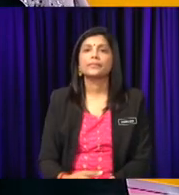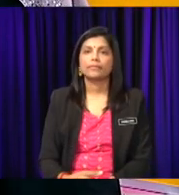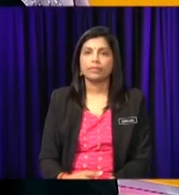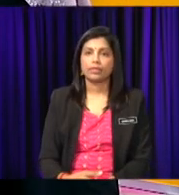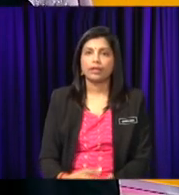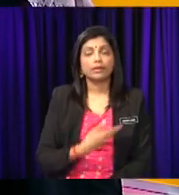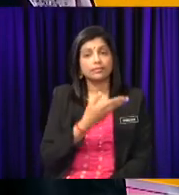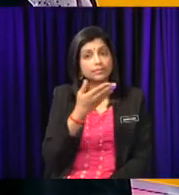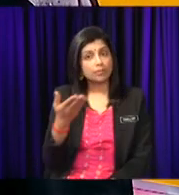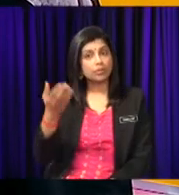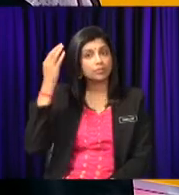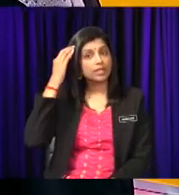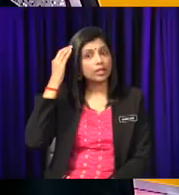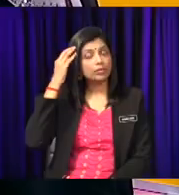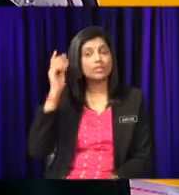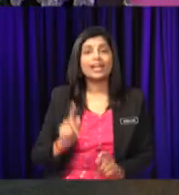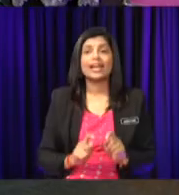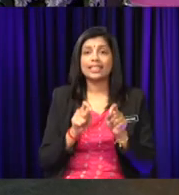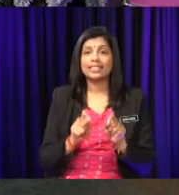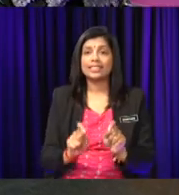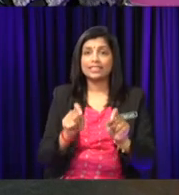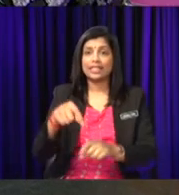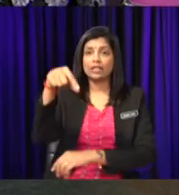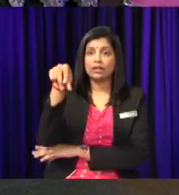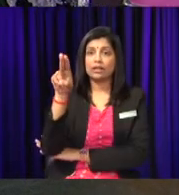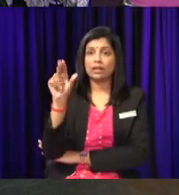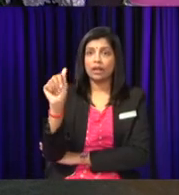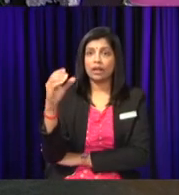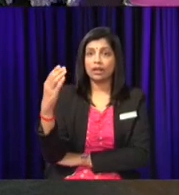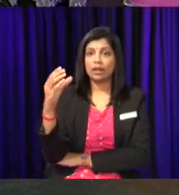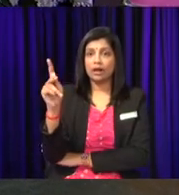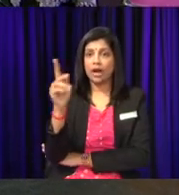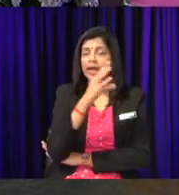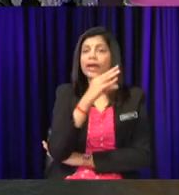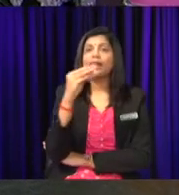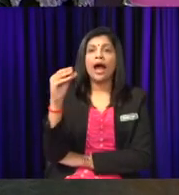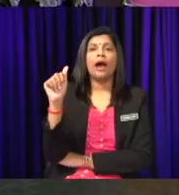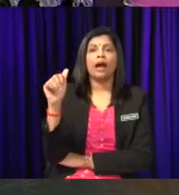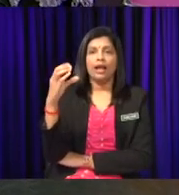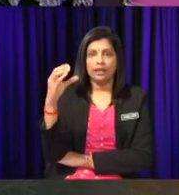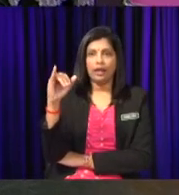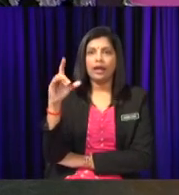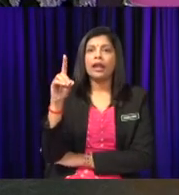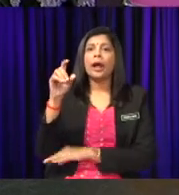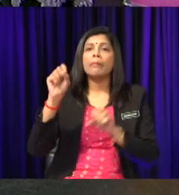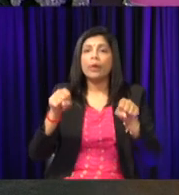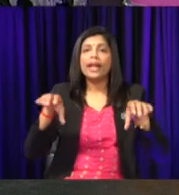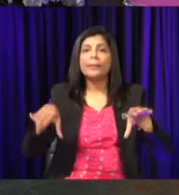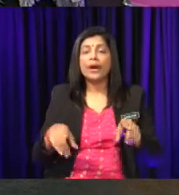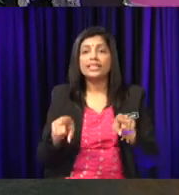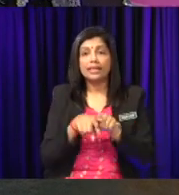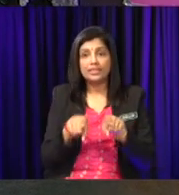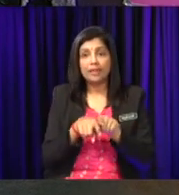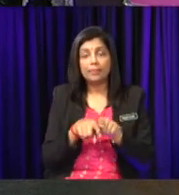Oke teknik dengan kue kita boleh laksana kan secara bersama-sama ataupun